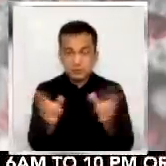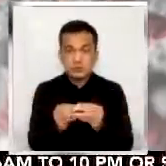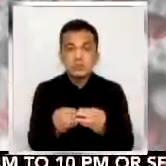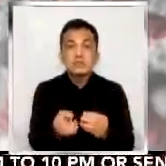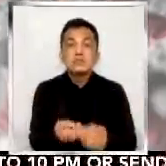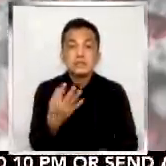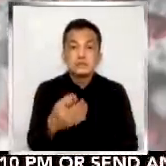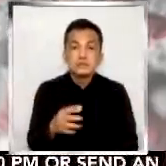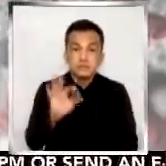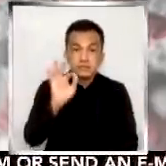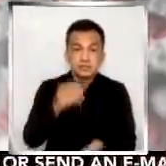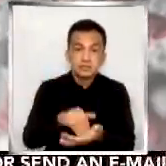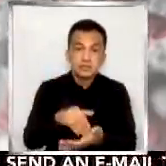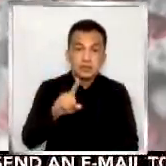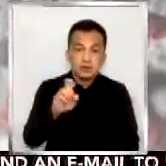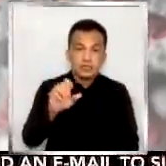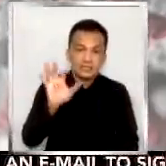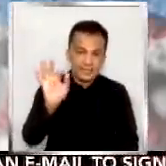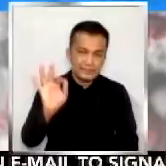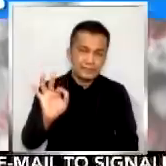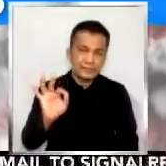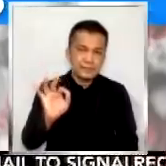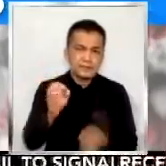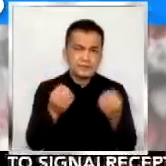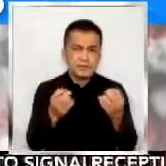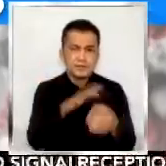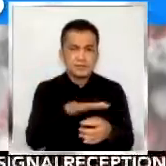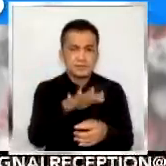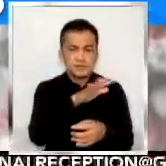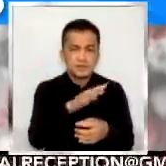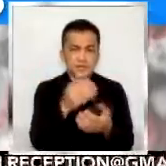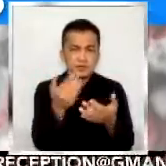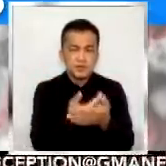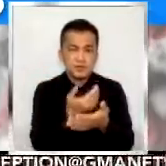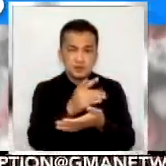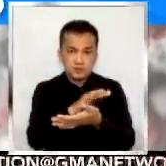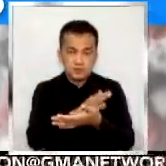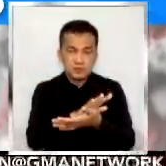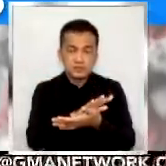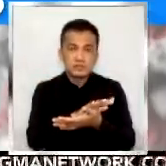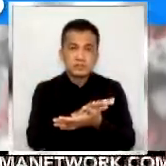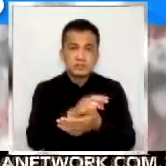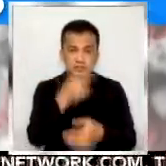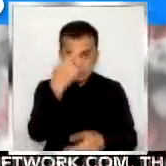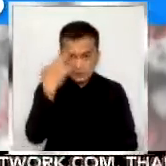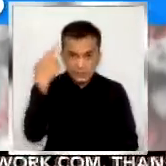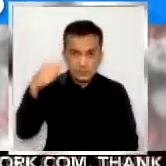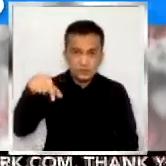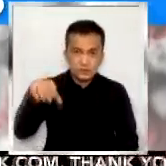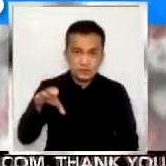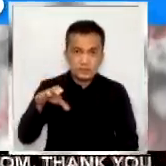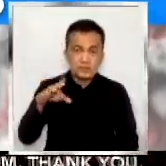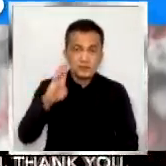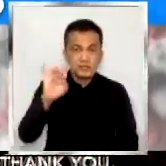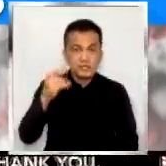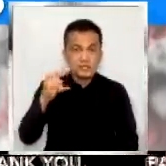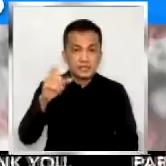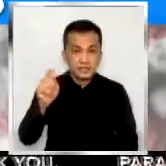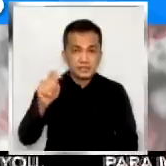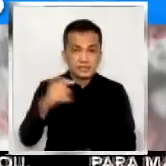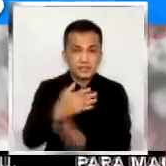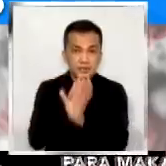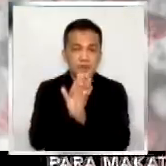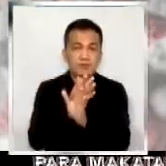9,109. Pinakamarami sa mga may bagong kaso sa Rizal, Quezon City, Benguet, Davao City at Maynila.